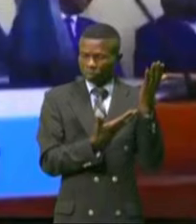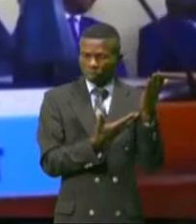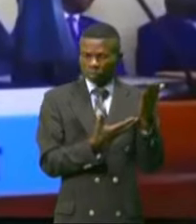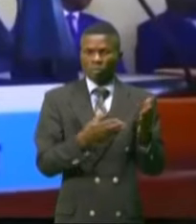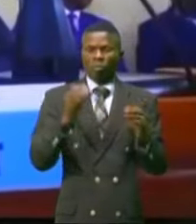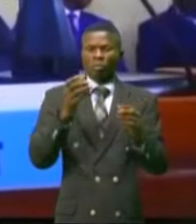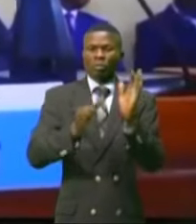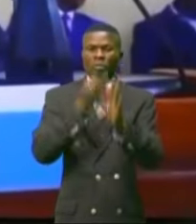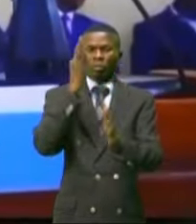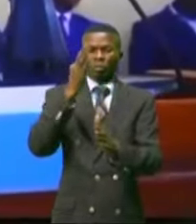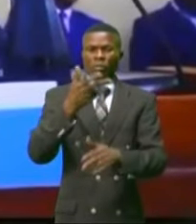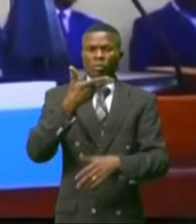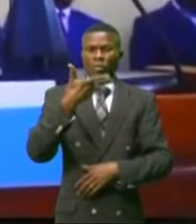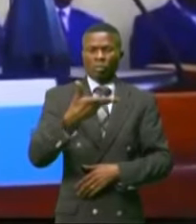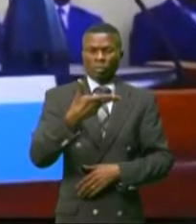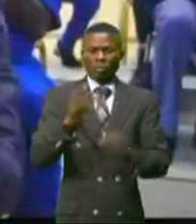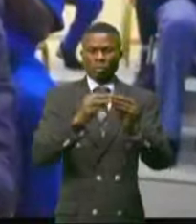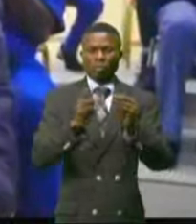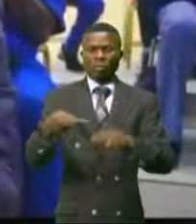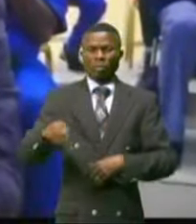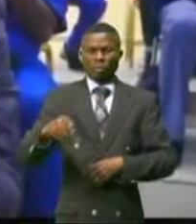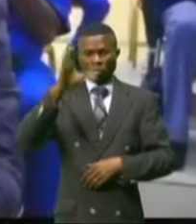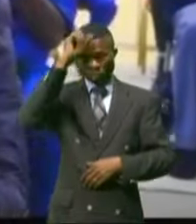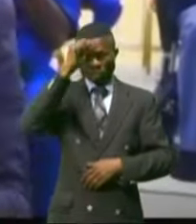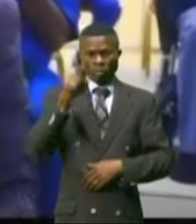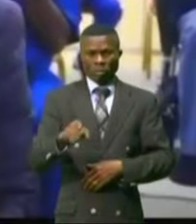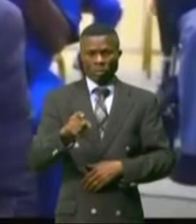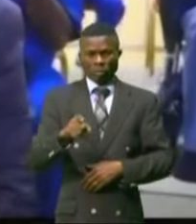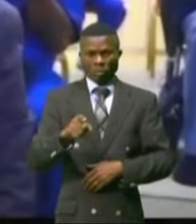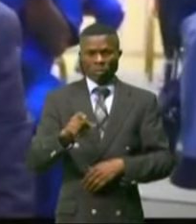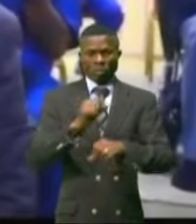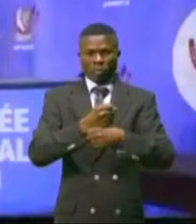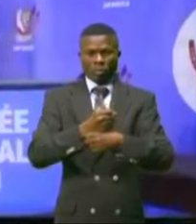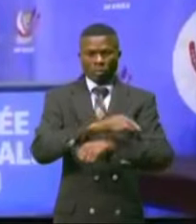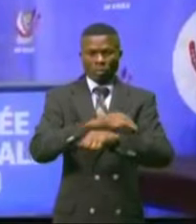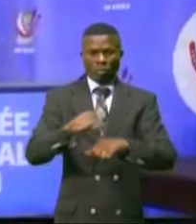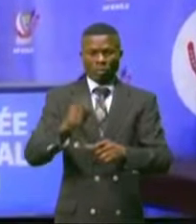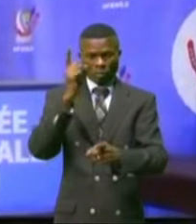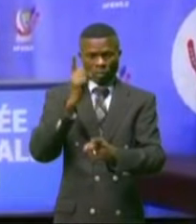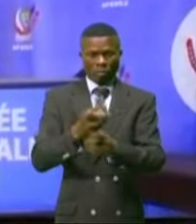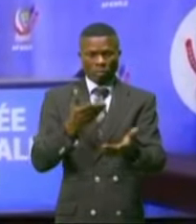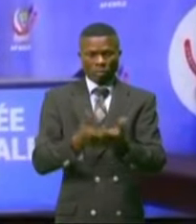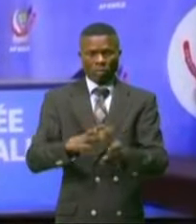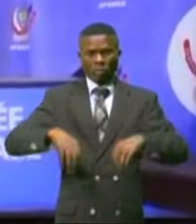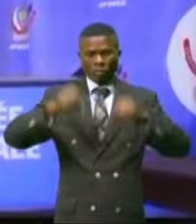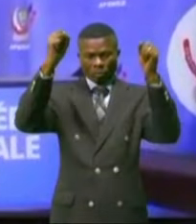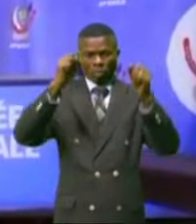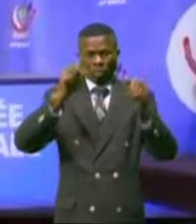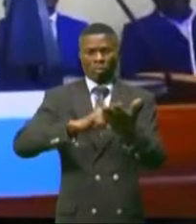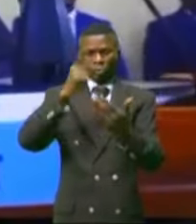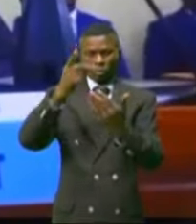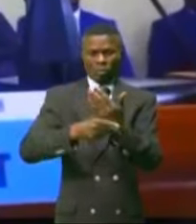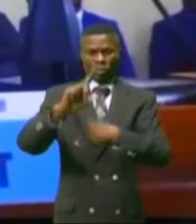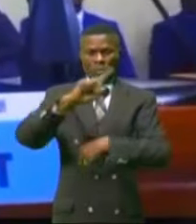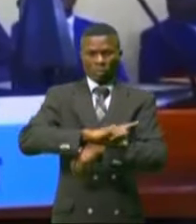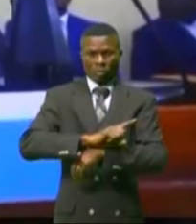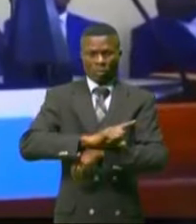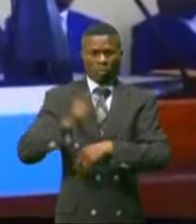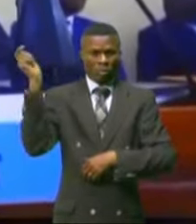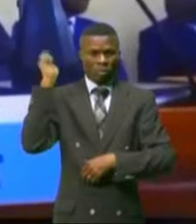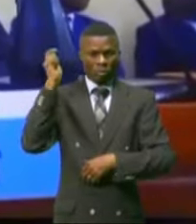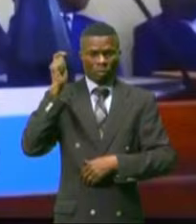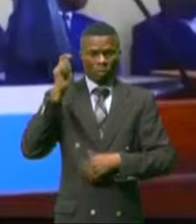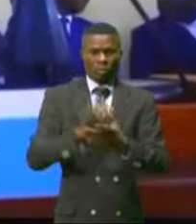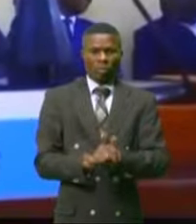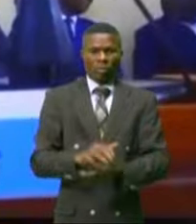mardi 13 février à l'Assemblée provinciale du Kwilu, afin de constituer les bureaux définitifs. Après adoption de l'ordre du jour sous l'égide du professeur